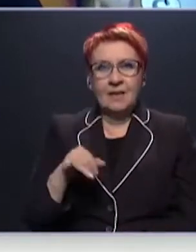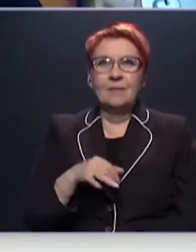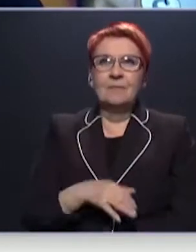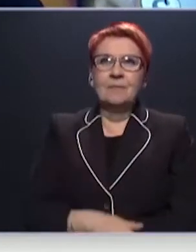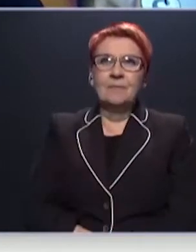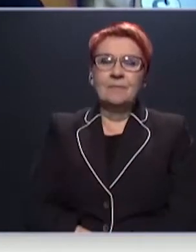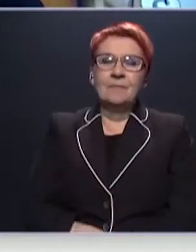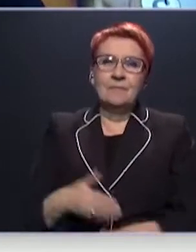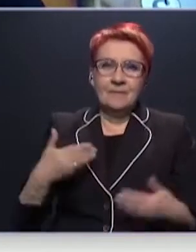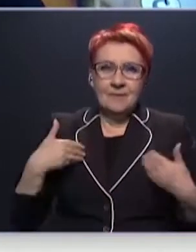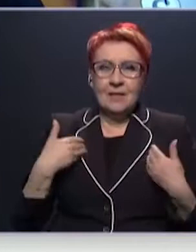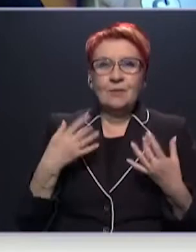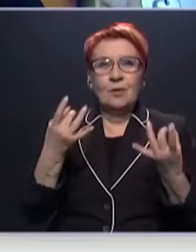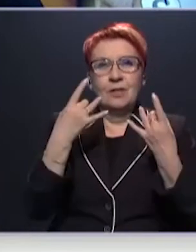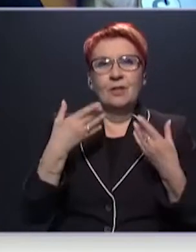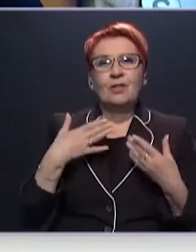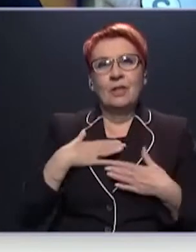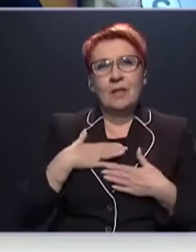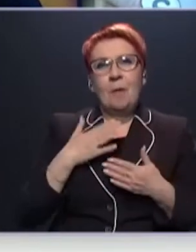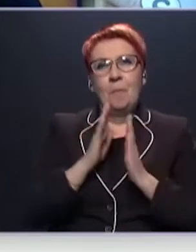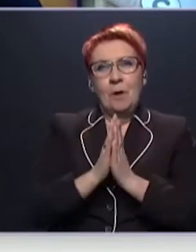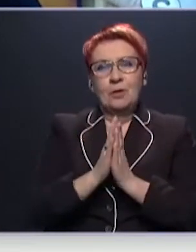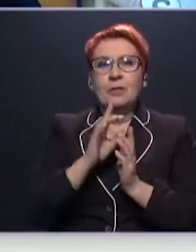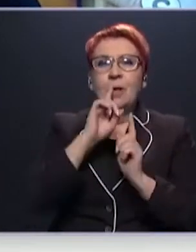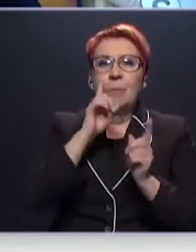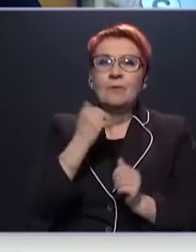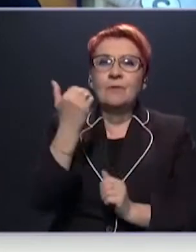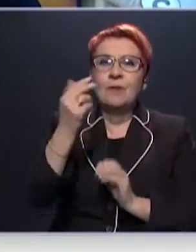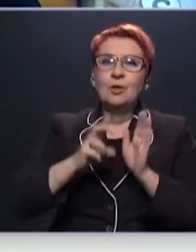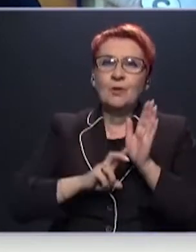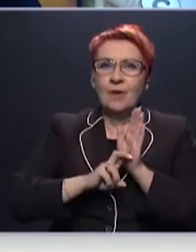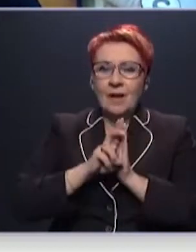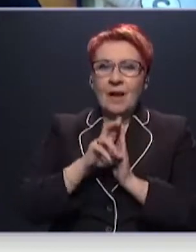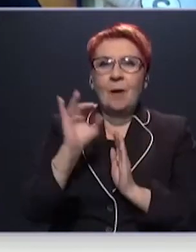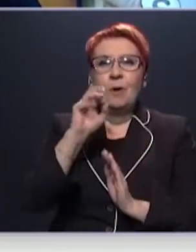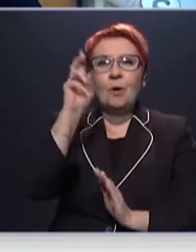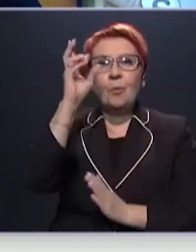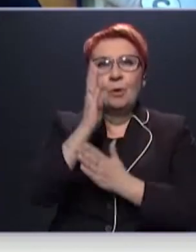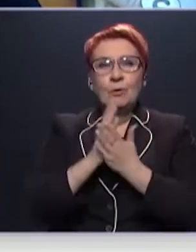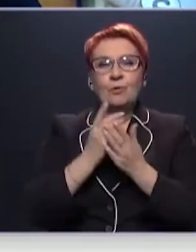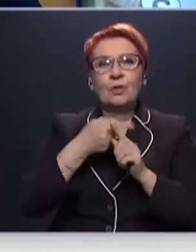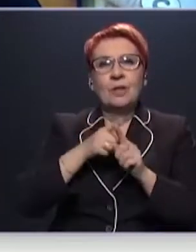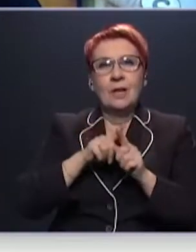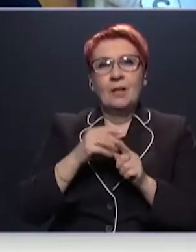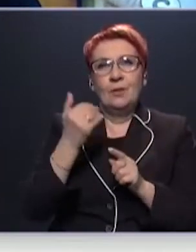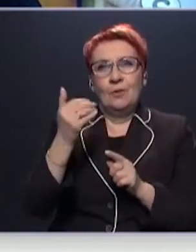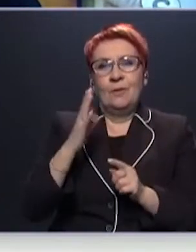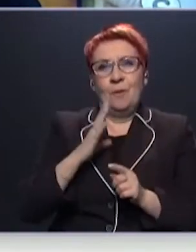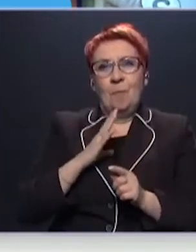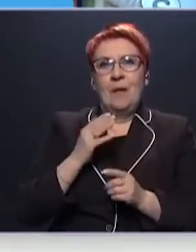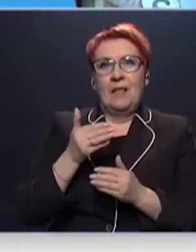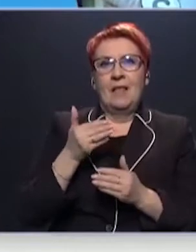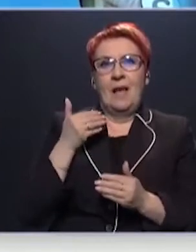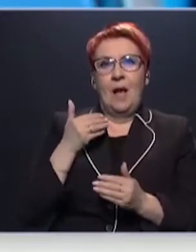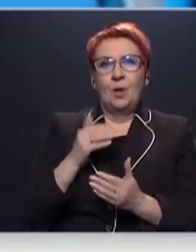Здравствуйте. Расскажите нам, пожалуйста, об особенности вашего храма и богослужения, которое прошло накануне.